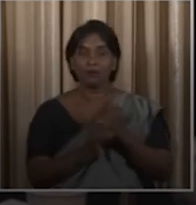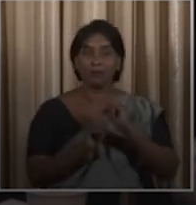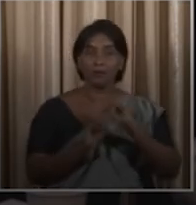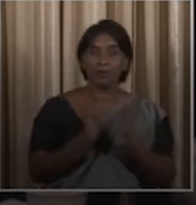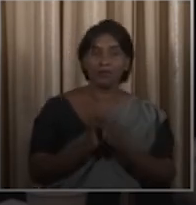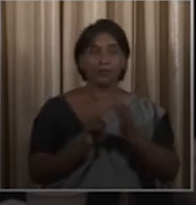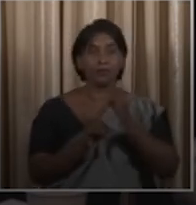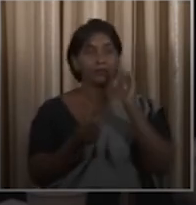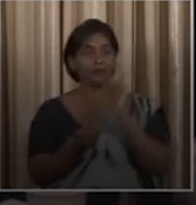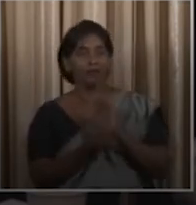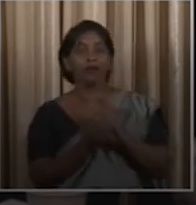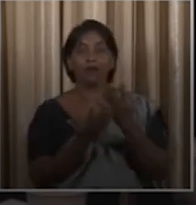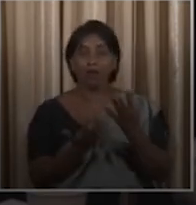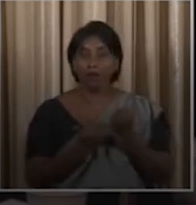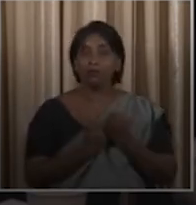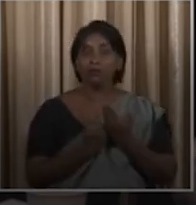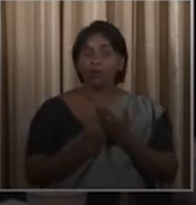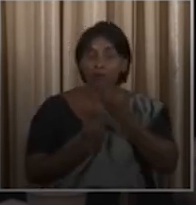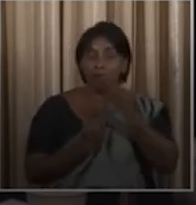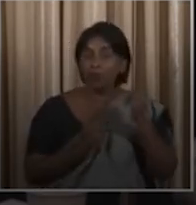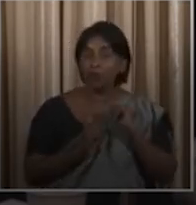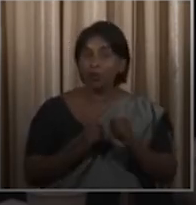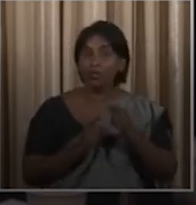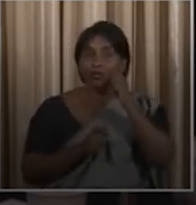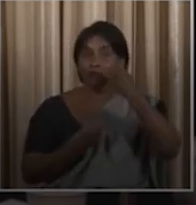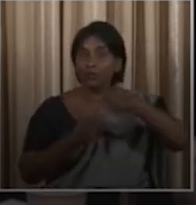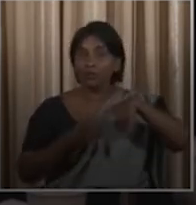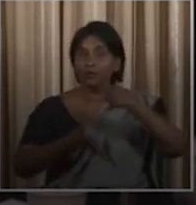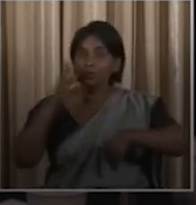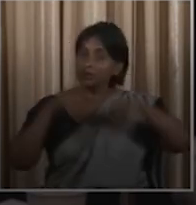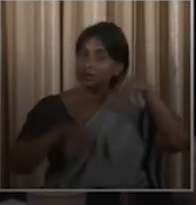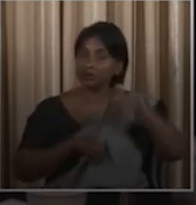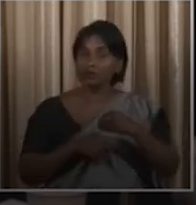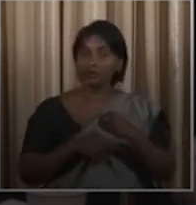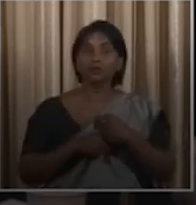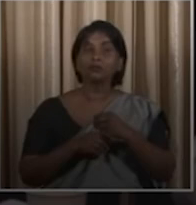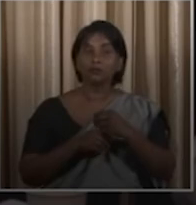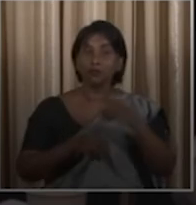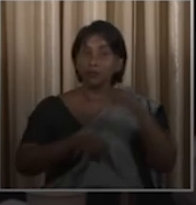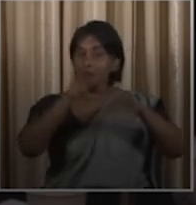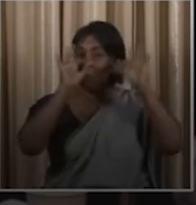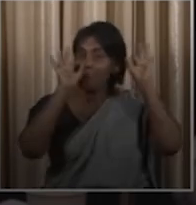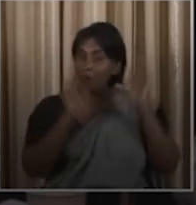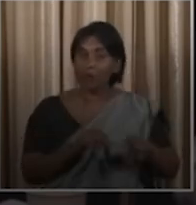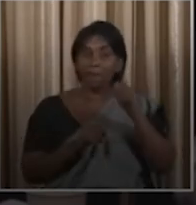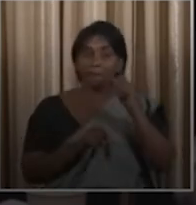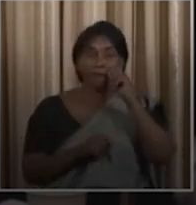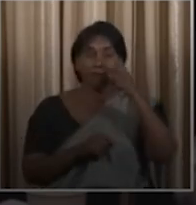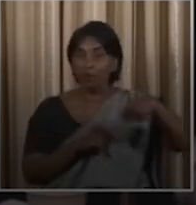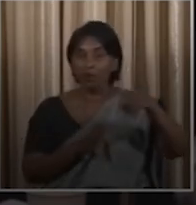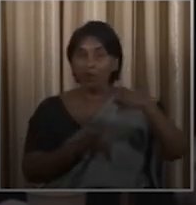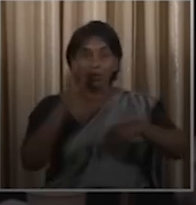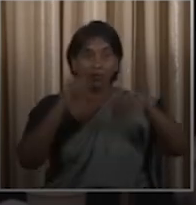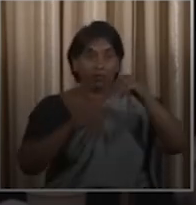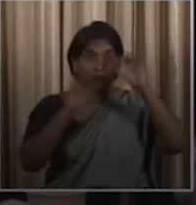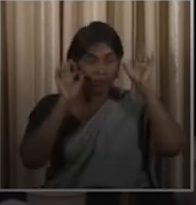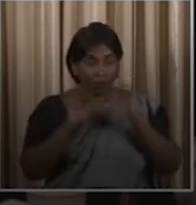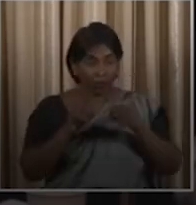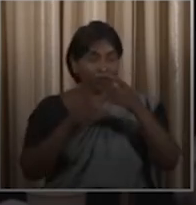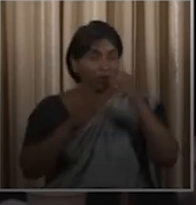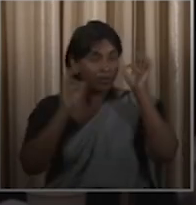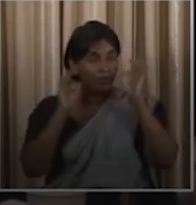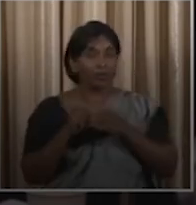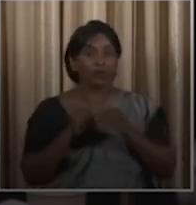පුළුවන්කම තිබෙන්නේ. ජනතාවගේ ජනවරම මනින් නැත්නම් ජනතාවගේ ජනවරම මැනුණු තන සිට තමන්ගේ තනතුර